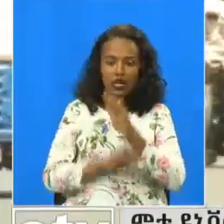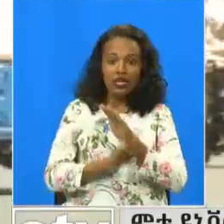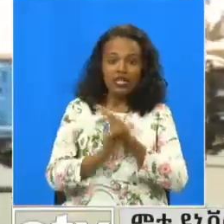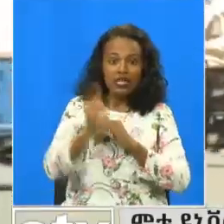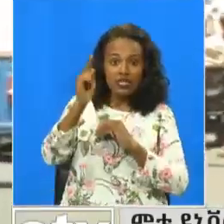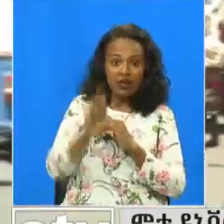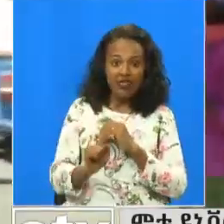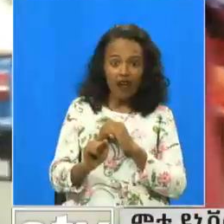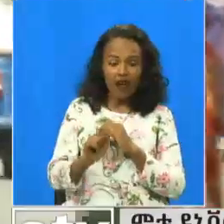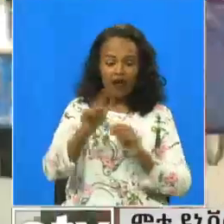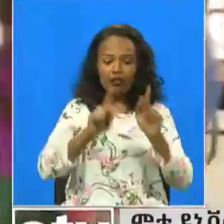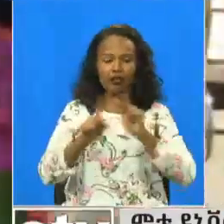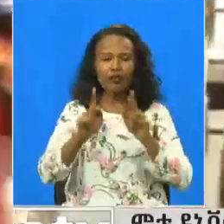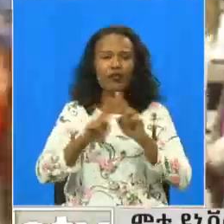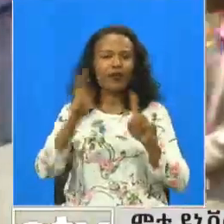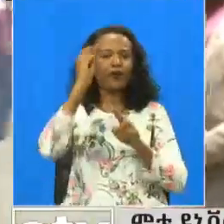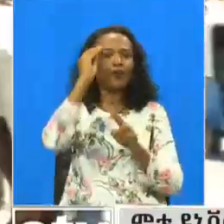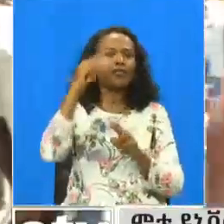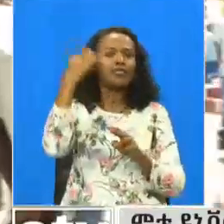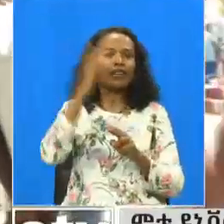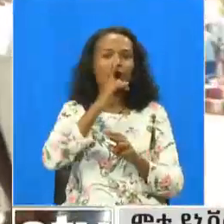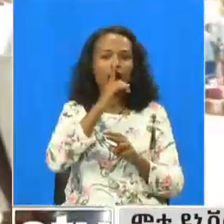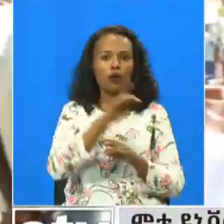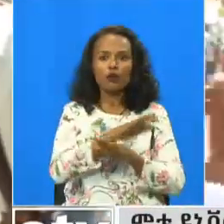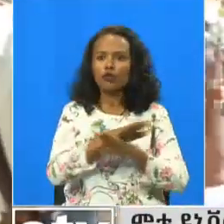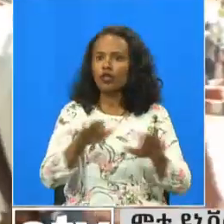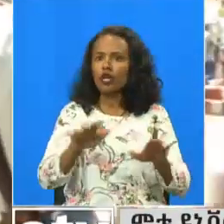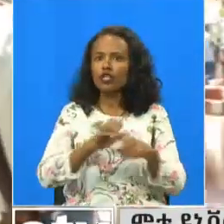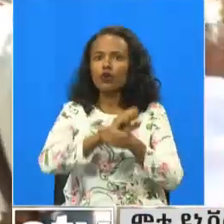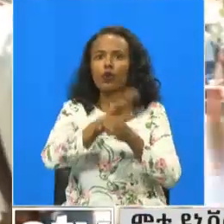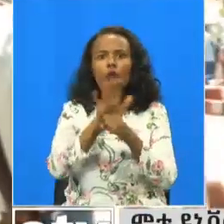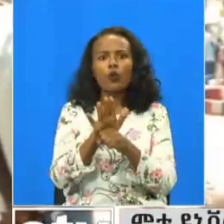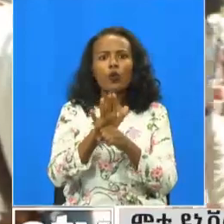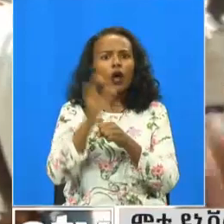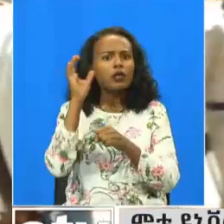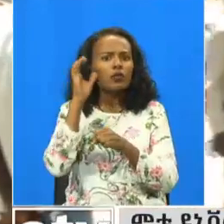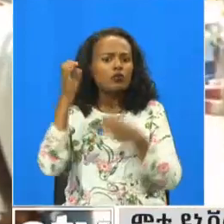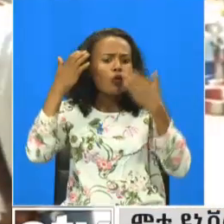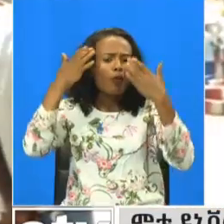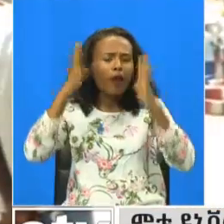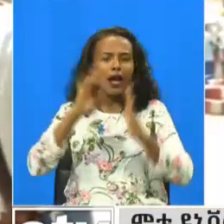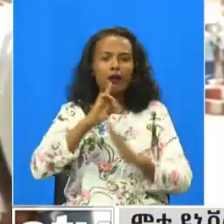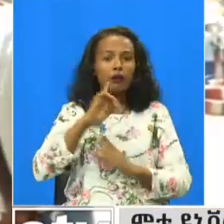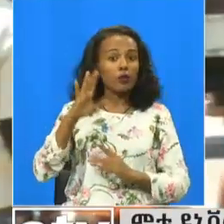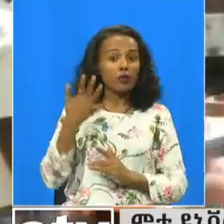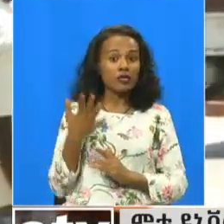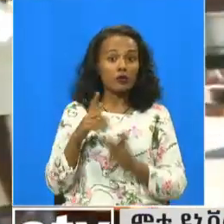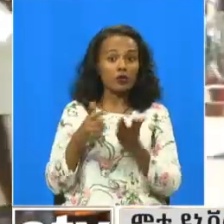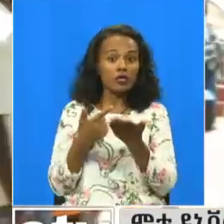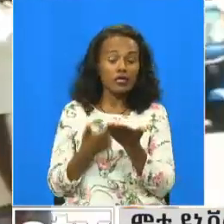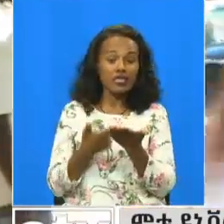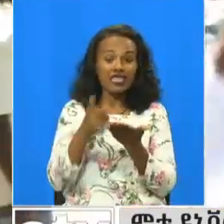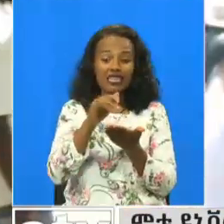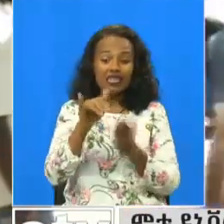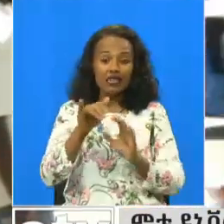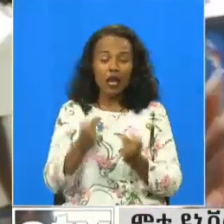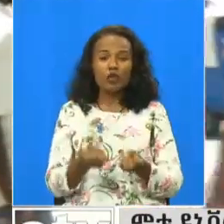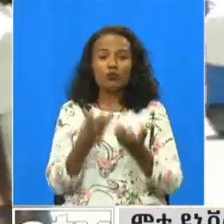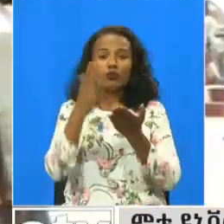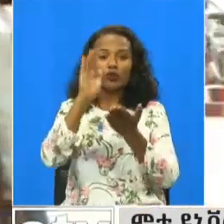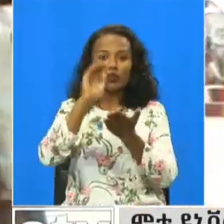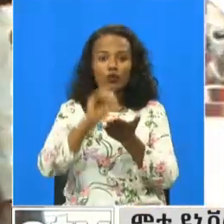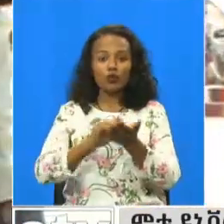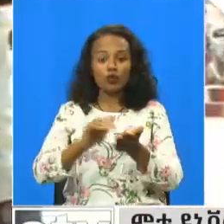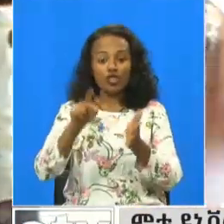ከመምጣቱ ጋር ታይዞ ህዝቡ በጣም እየተዘናጋ ነው። ጭራሽ ኮሮና የሚባል ነገር ሰምቶ ማያቅ እየመሰለ ነው። ስለዚህ እንዲህ ያለ ብዙ